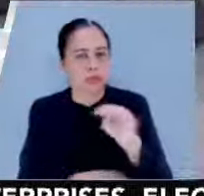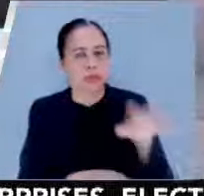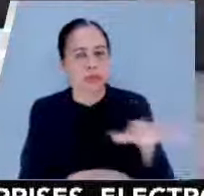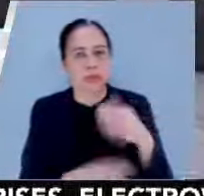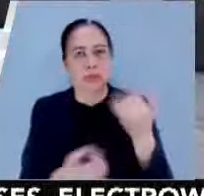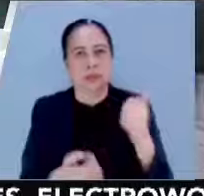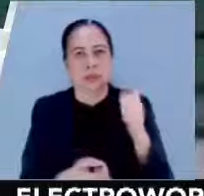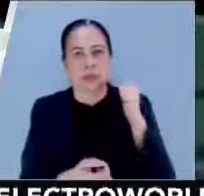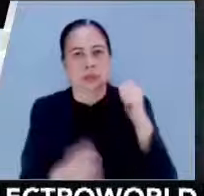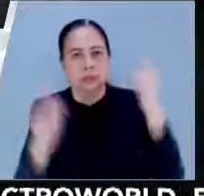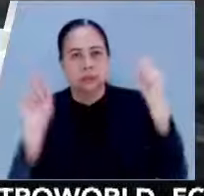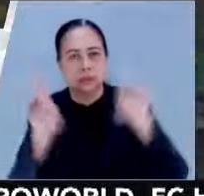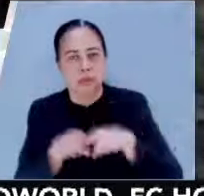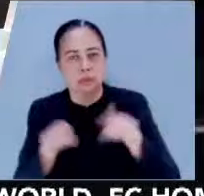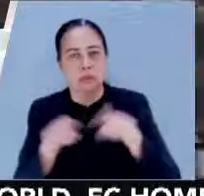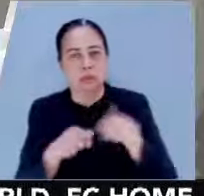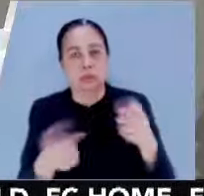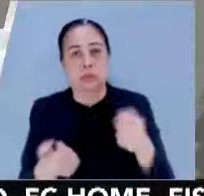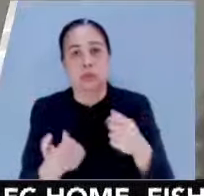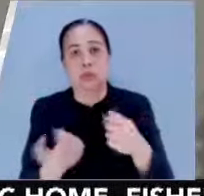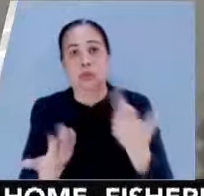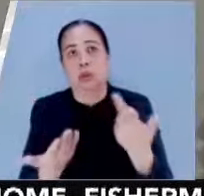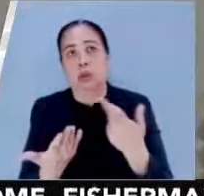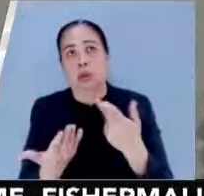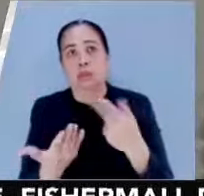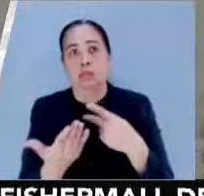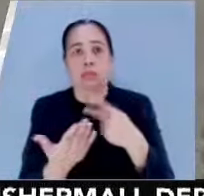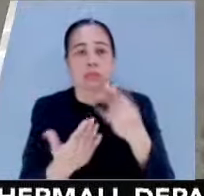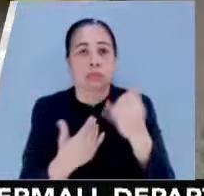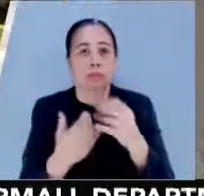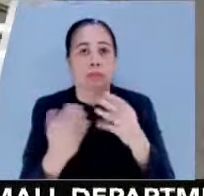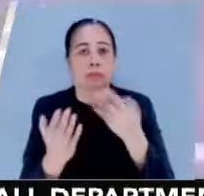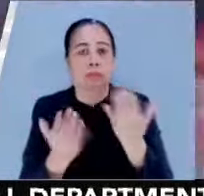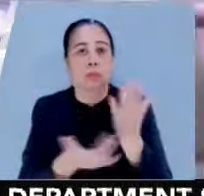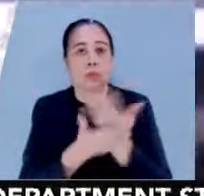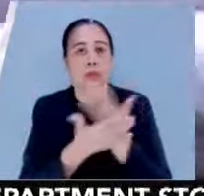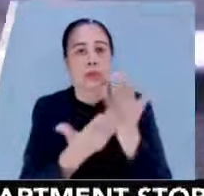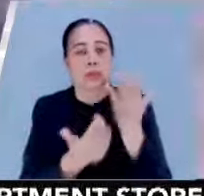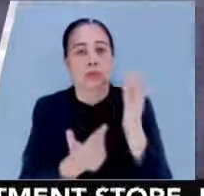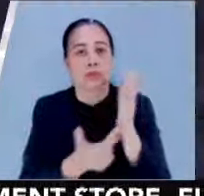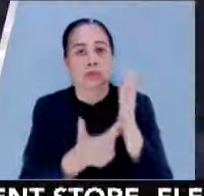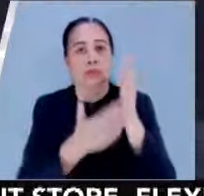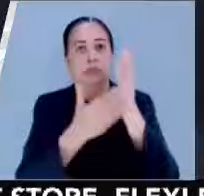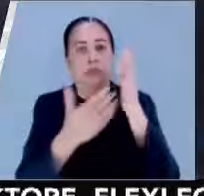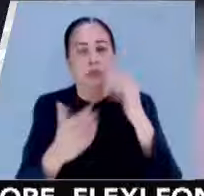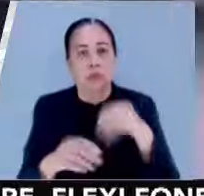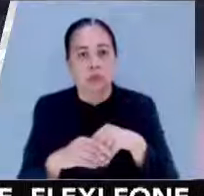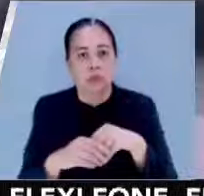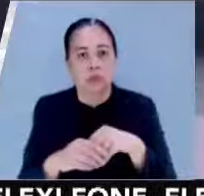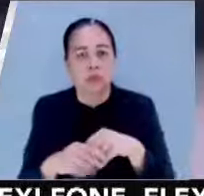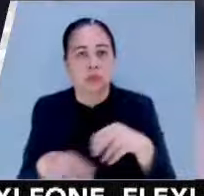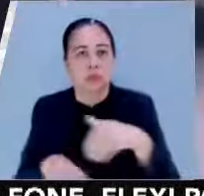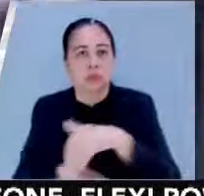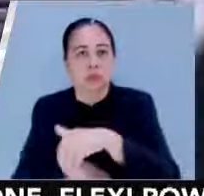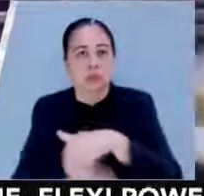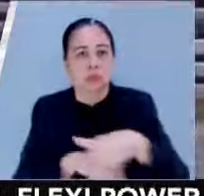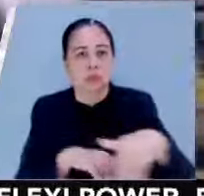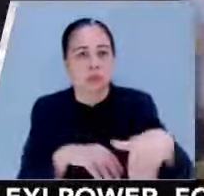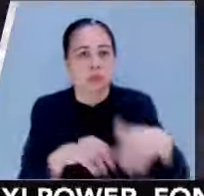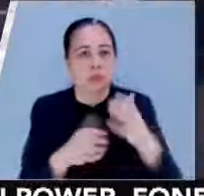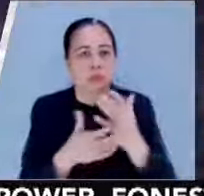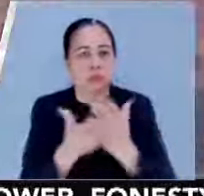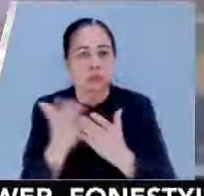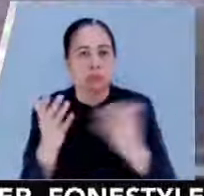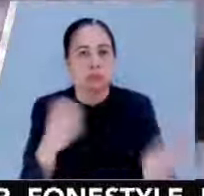Transport Modernization Program o PTMP. Kung maghapon bukas at magdamag ay nasa mga ilang mga piling mass-up